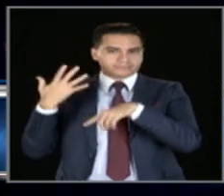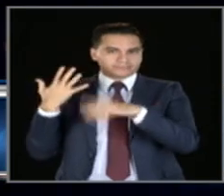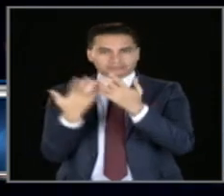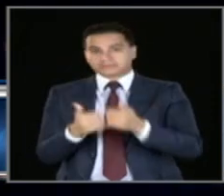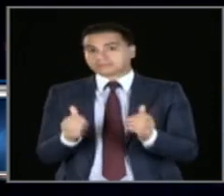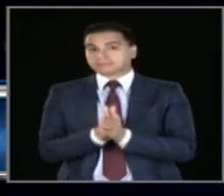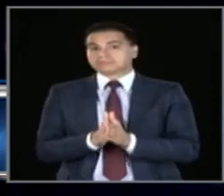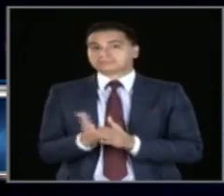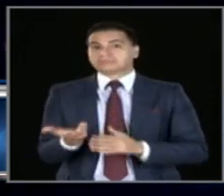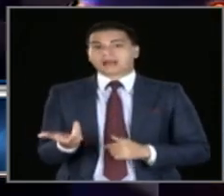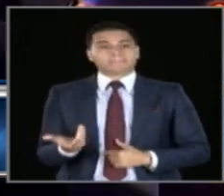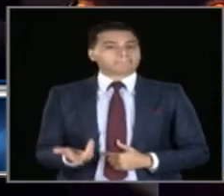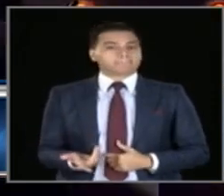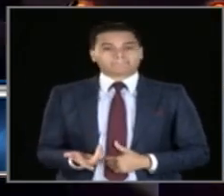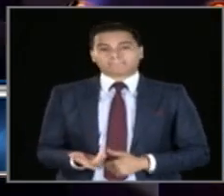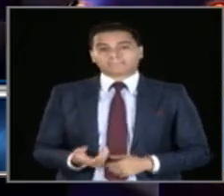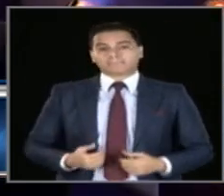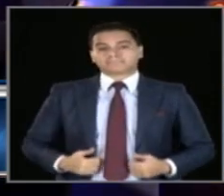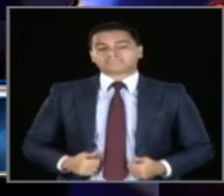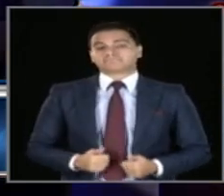4 × 8 + 13 × 5 يساوي كام؟